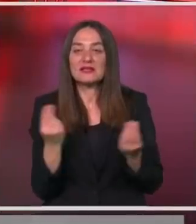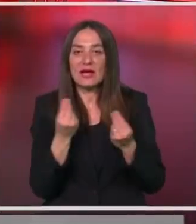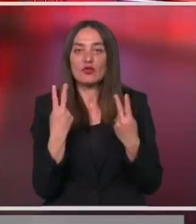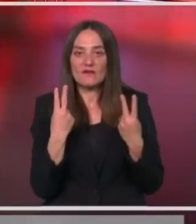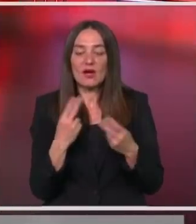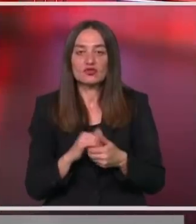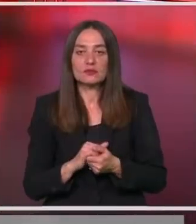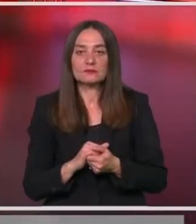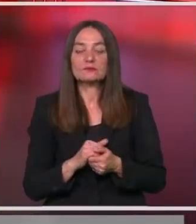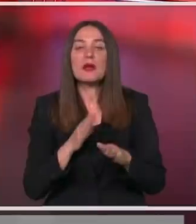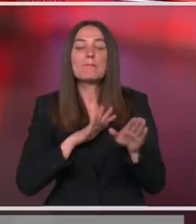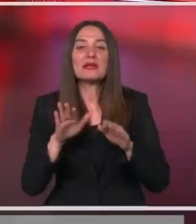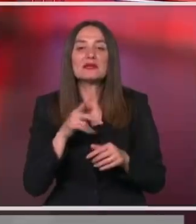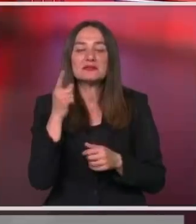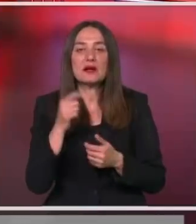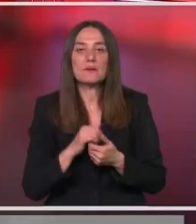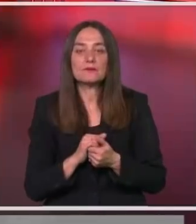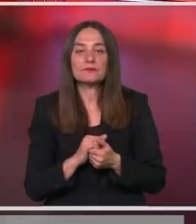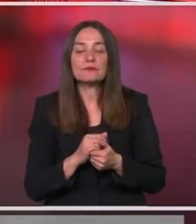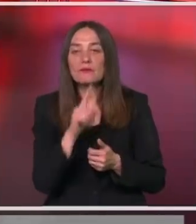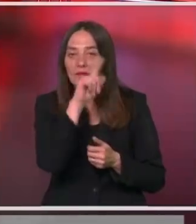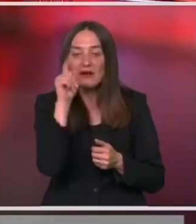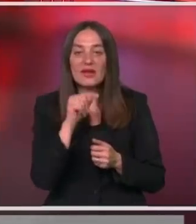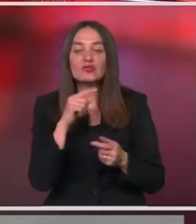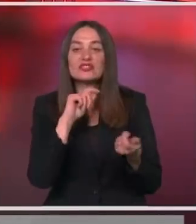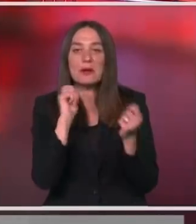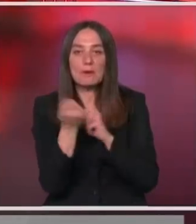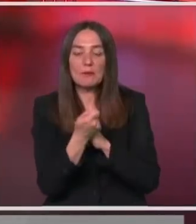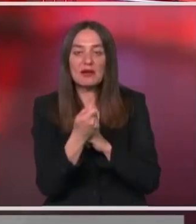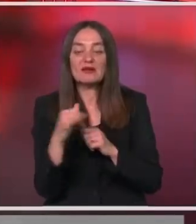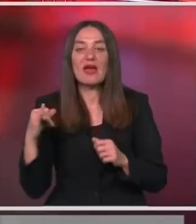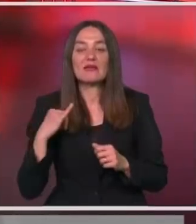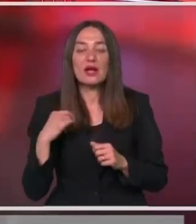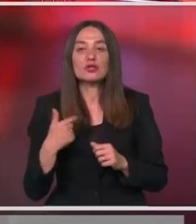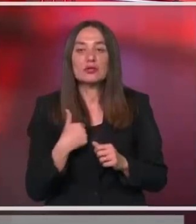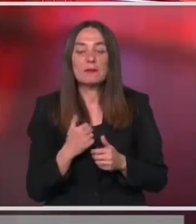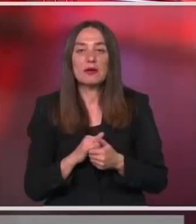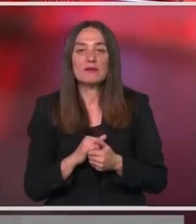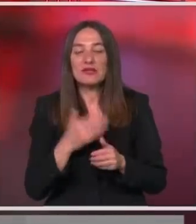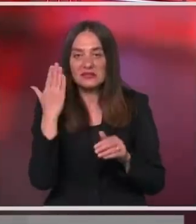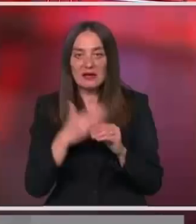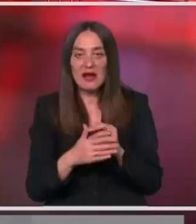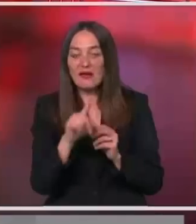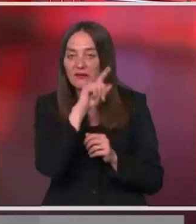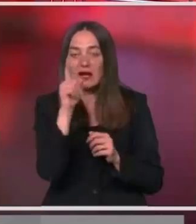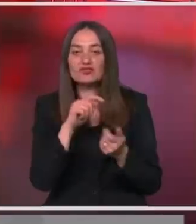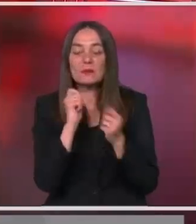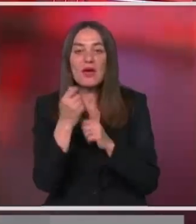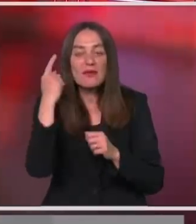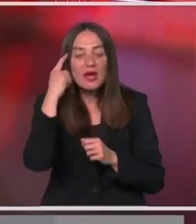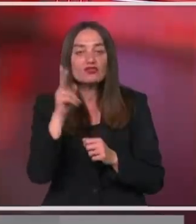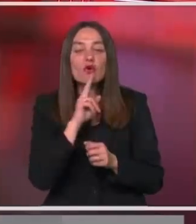važno brži oporavak Evropske unije. Dakle, da li će se promeniti, interesuje me za kraj, da li će se promeniti način na